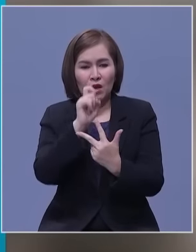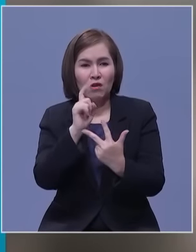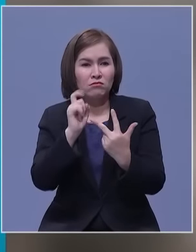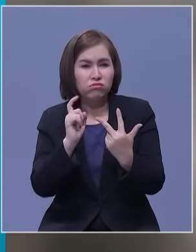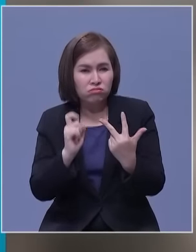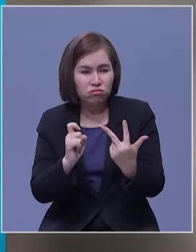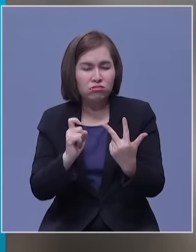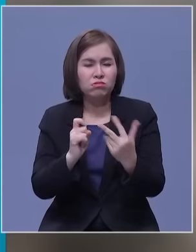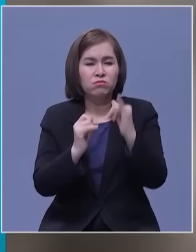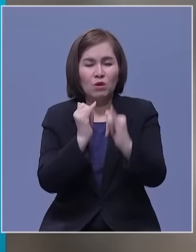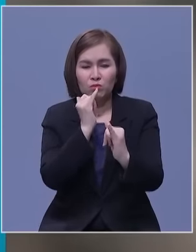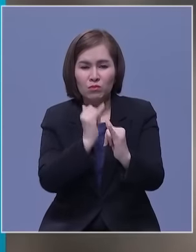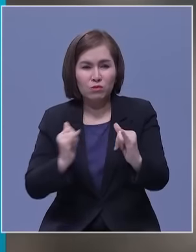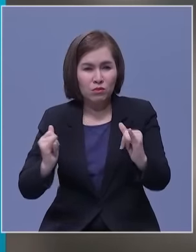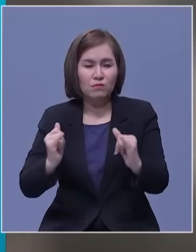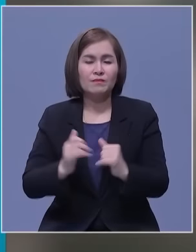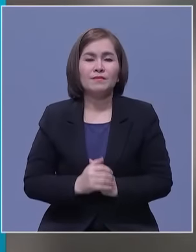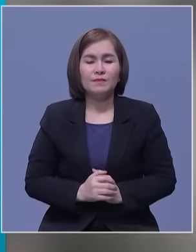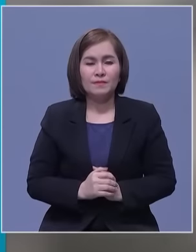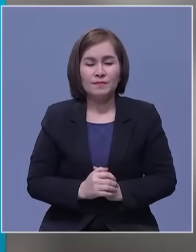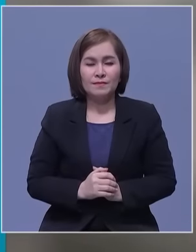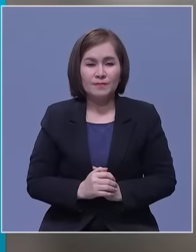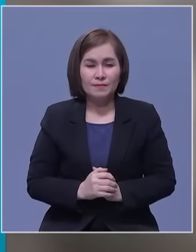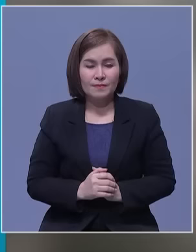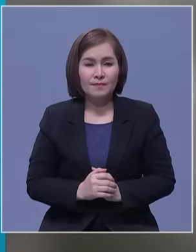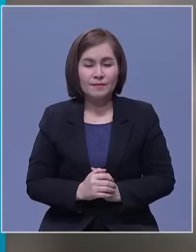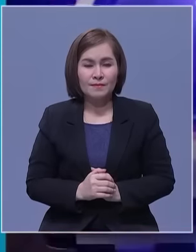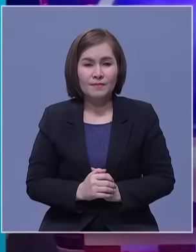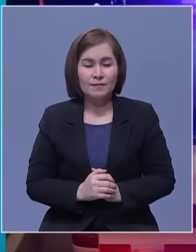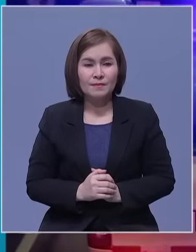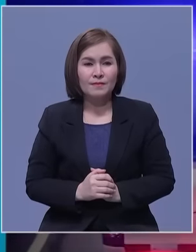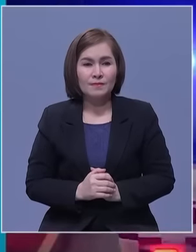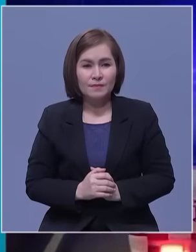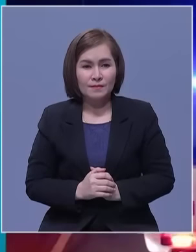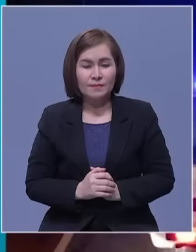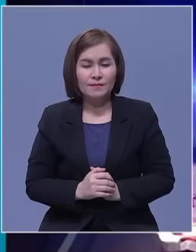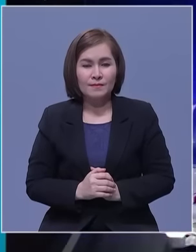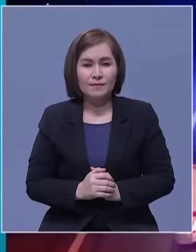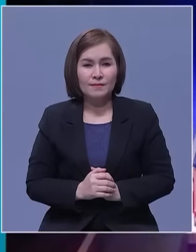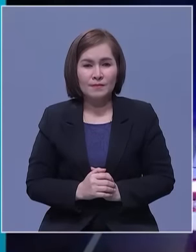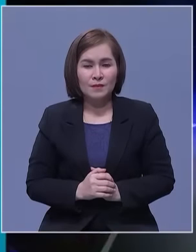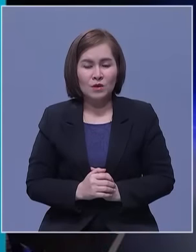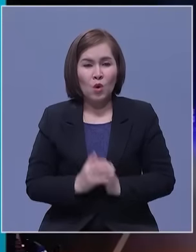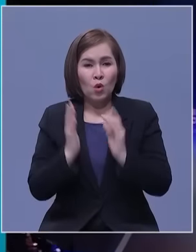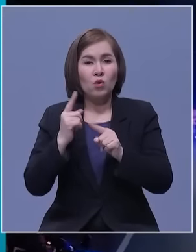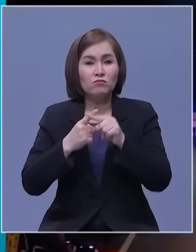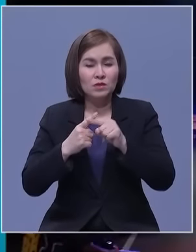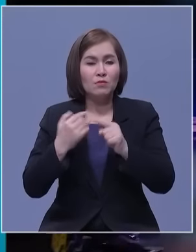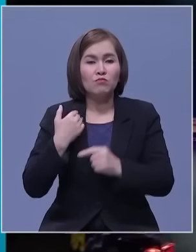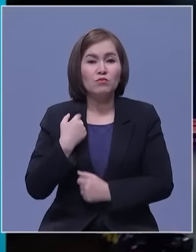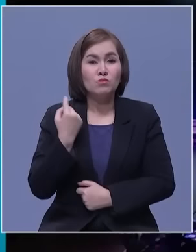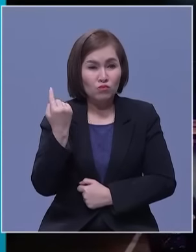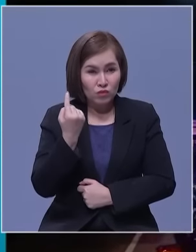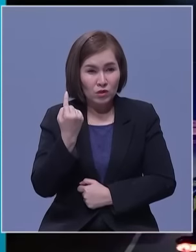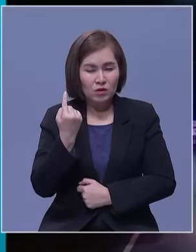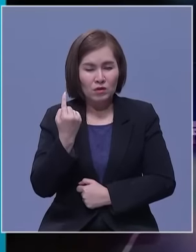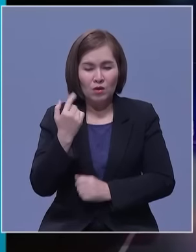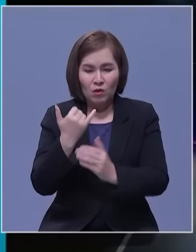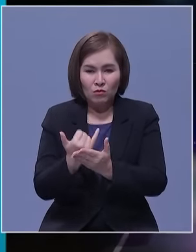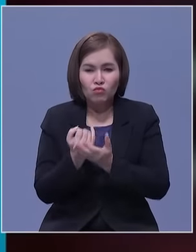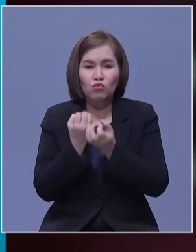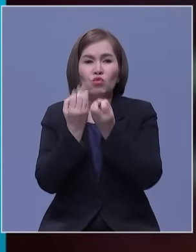ก็คือนอนเสียชีวิตบนพื้นถนนแล้วก็พื้นด้านในอาคารป้อมรักษาการนะครับนอกจากนี้ยังมีคนได้รับบาดเจ็บสาหัสด้วยถูกนำตัว